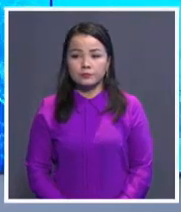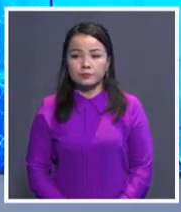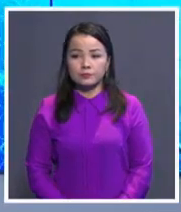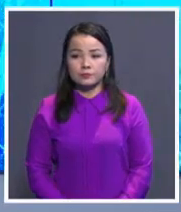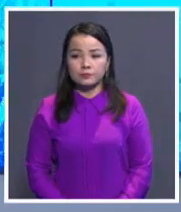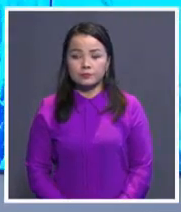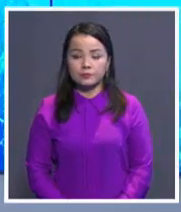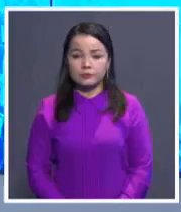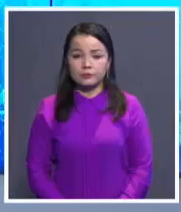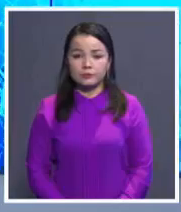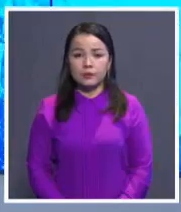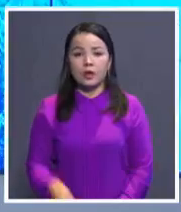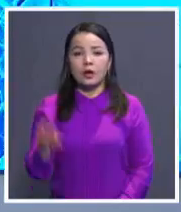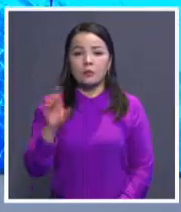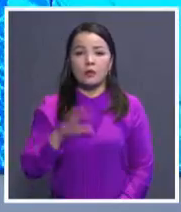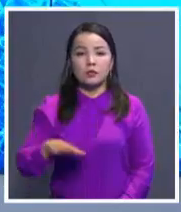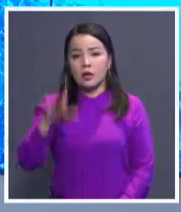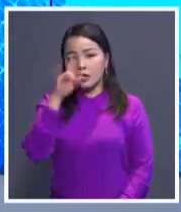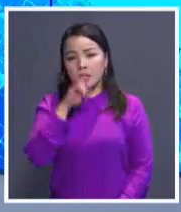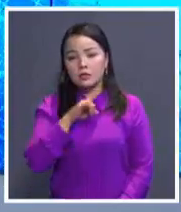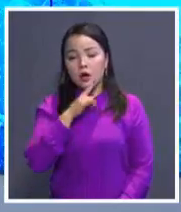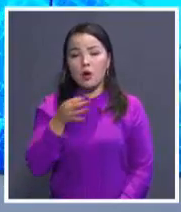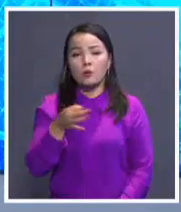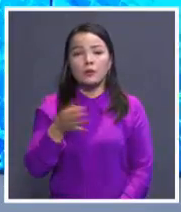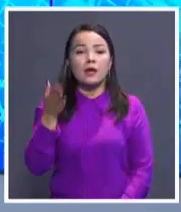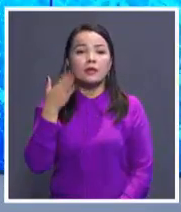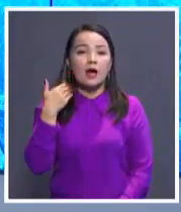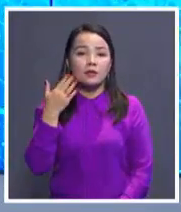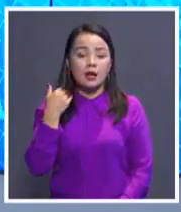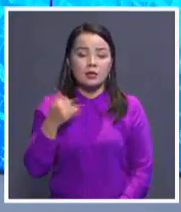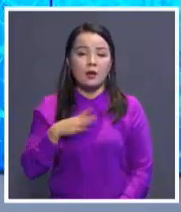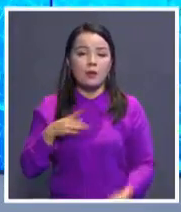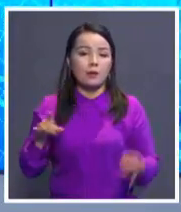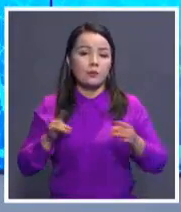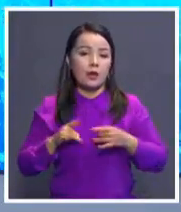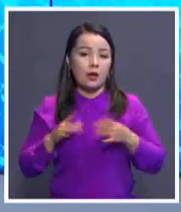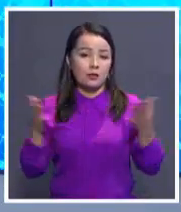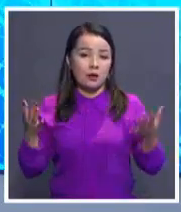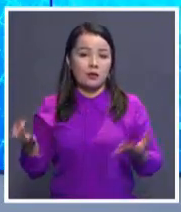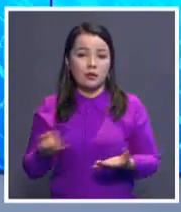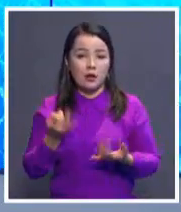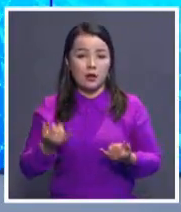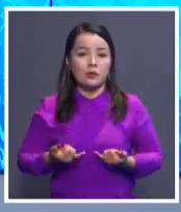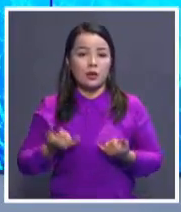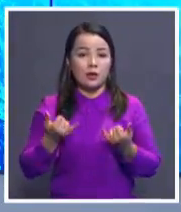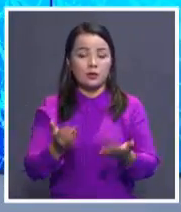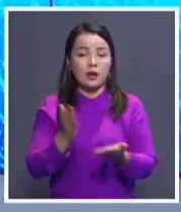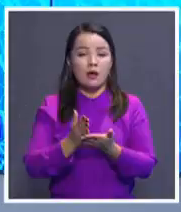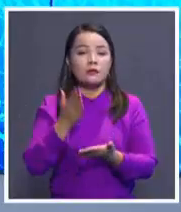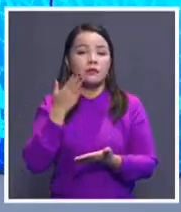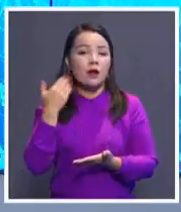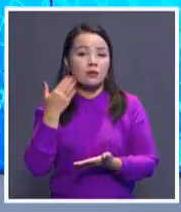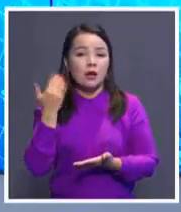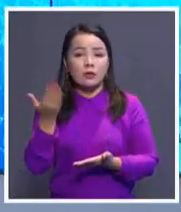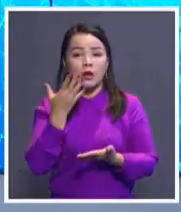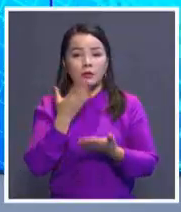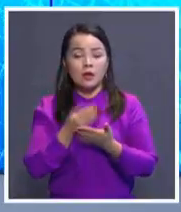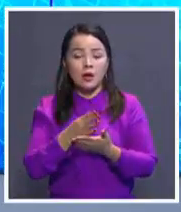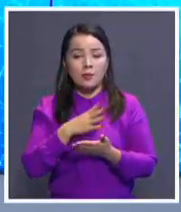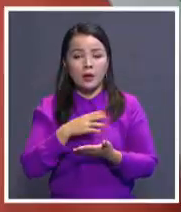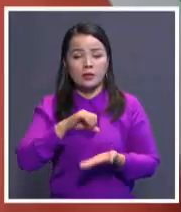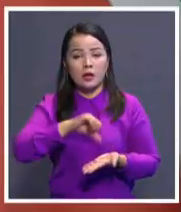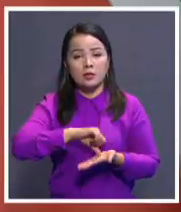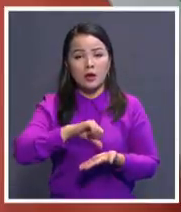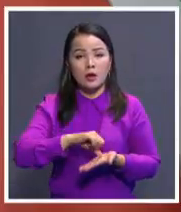Енді ел жаңалығы. Батыс Қазақстан облысында татардың Сабантой мерекесі кең көлемде өтті. Шараға Татарстан Республикасының